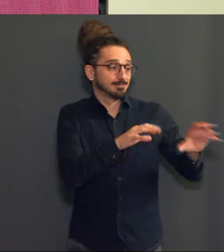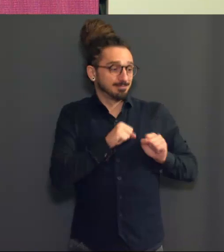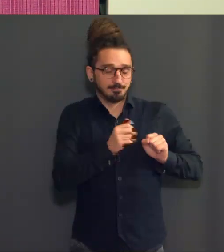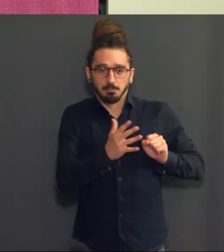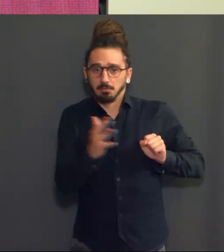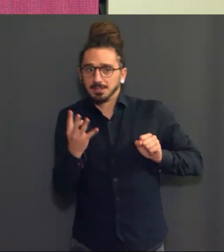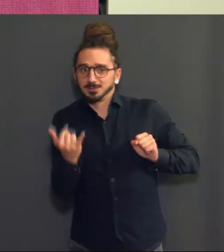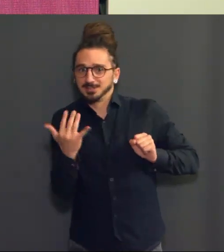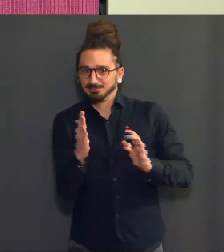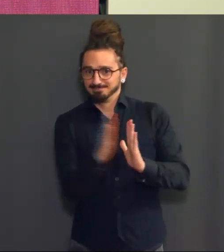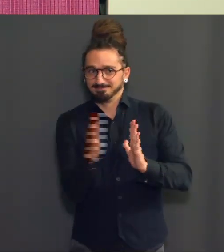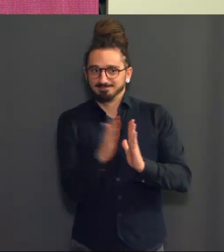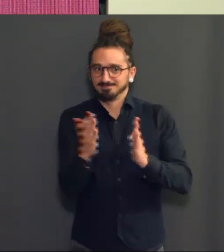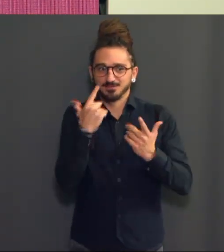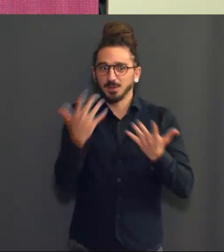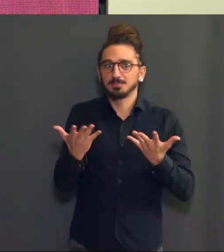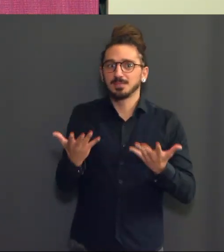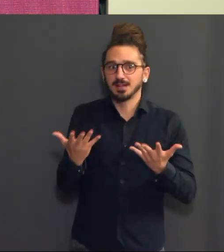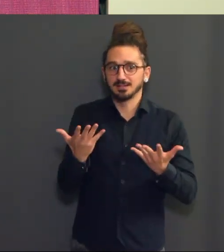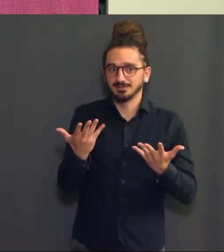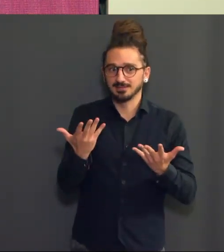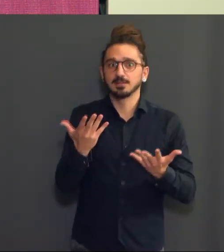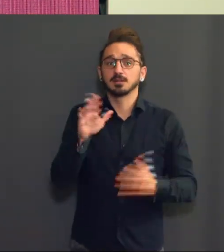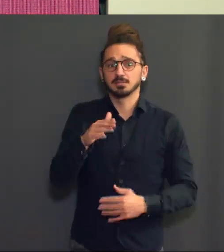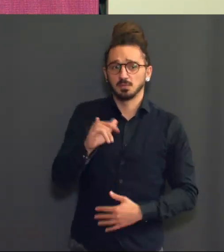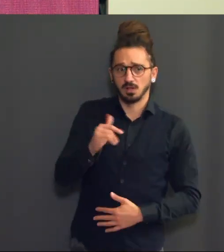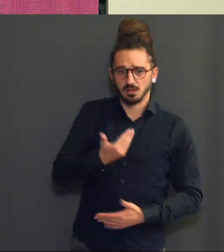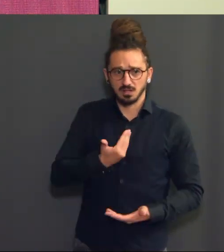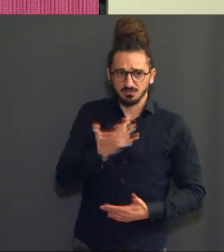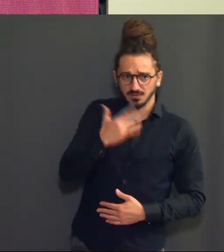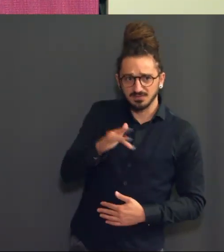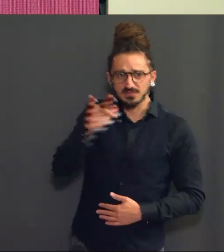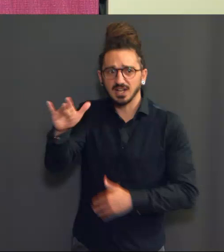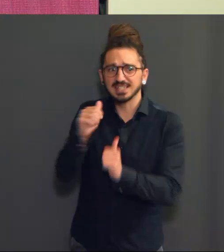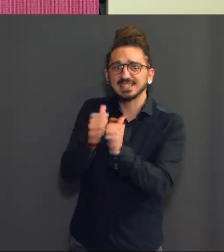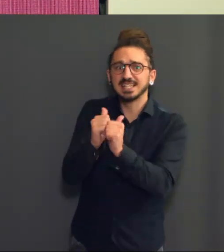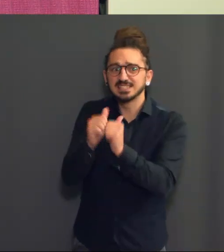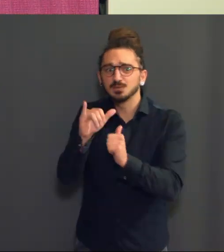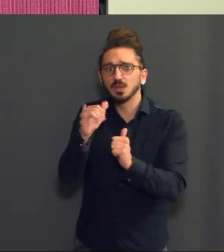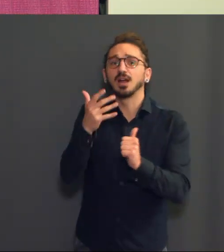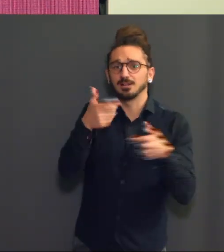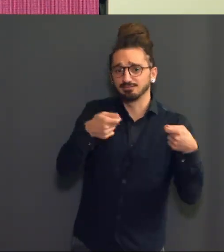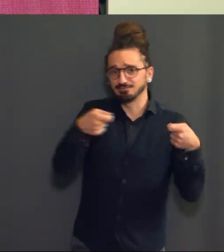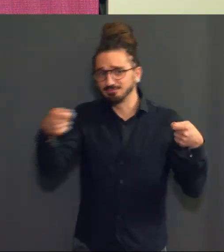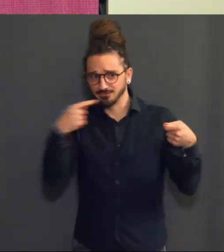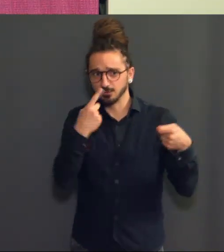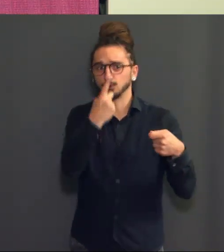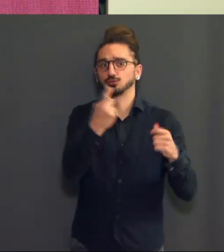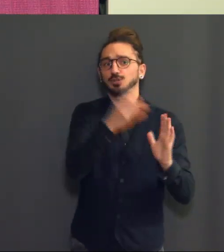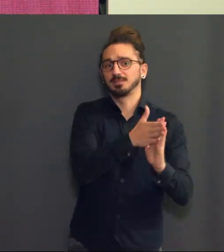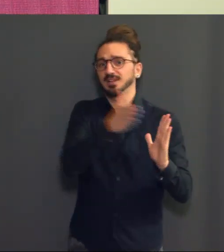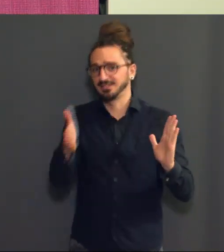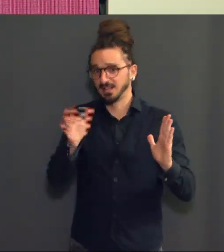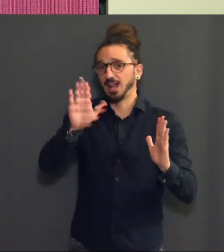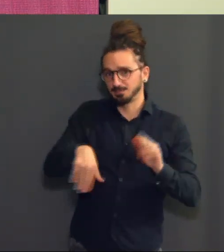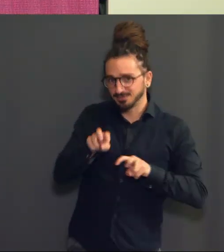jour ou 2 en se disant « est-ce que j'ai bien quelque chose d'anormal ?» sauf lorsque les symptômes sont très importants, bien sûr. Et si vous rajoutez ces jours